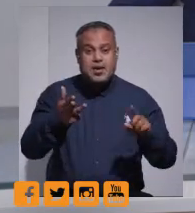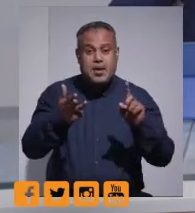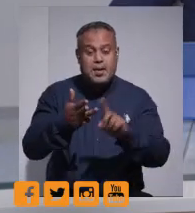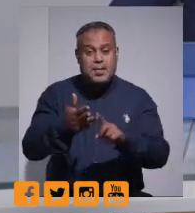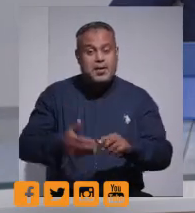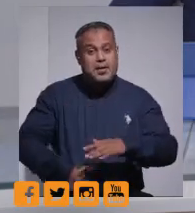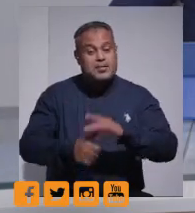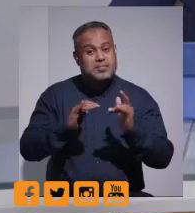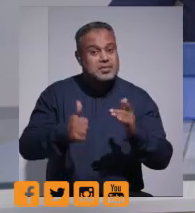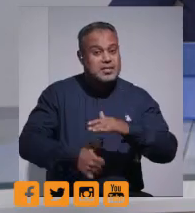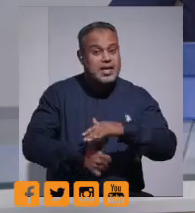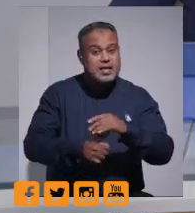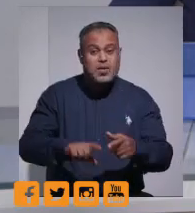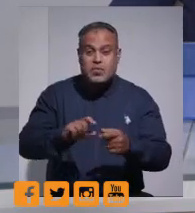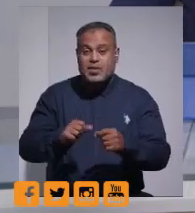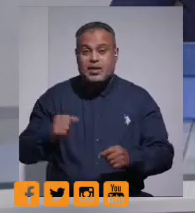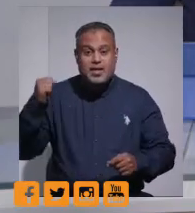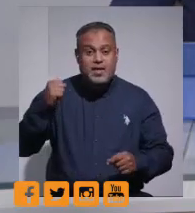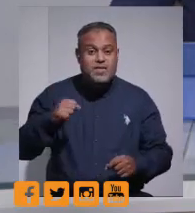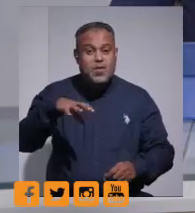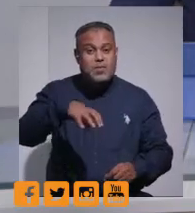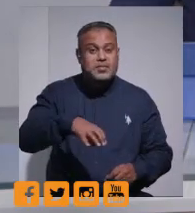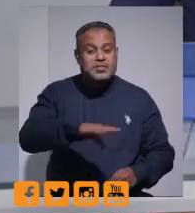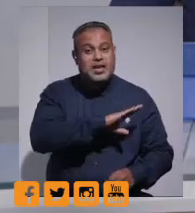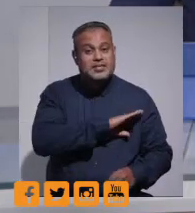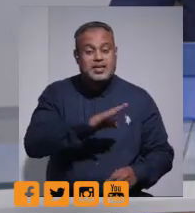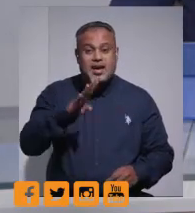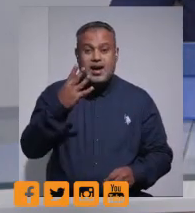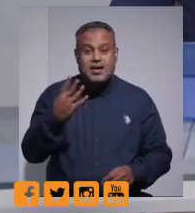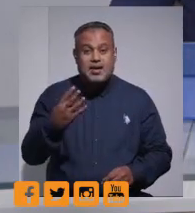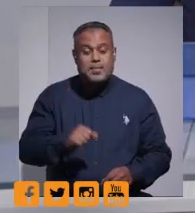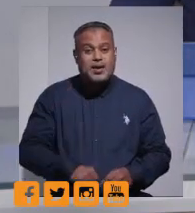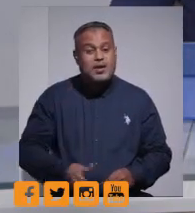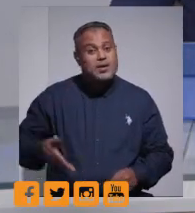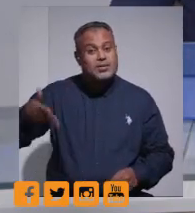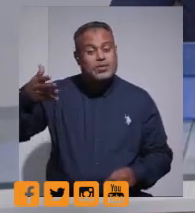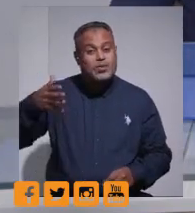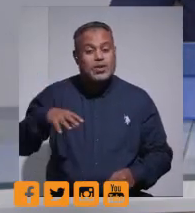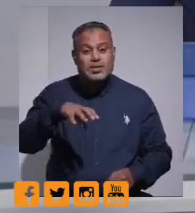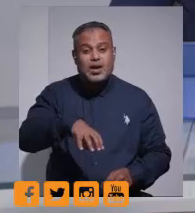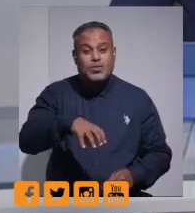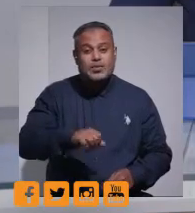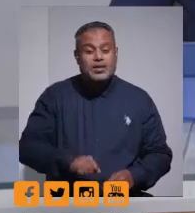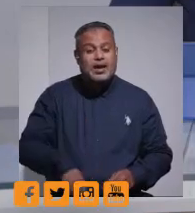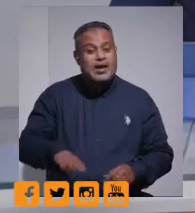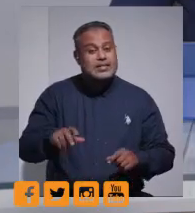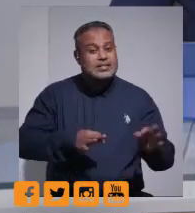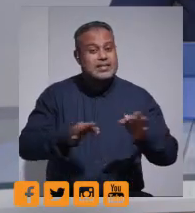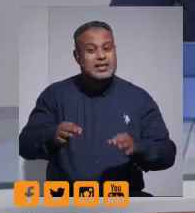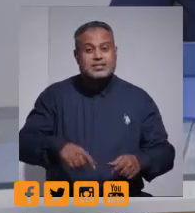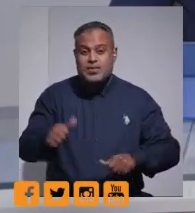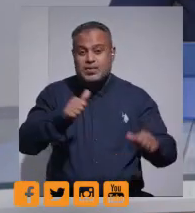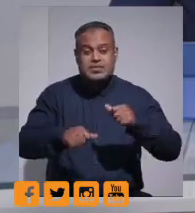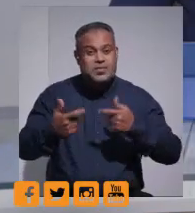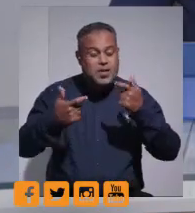وضع قياده وزاره الدفاع والمنطقه العسكريه الرابعه امام تطورات الاوضاع السياسيه والاقتصاديه والامنيه والعسكريه